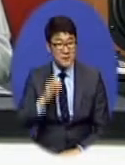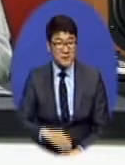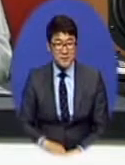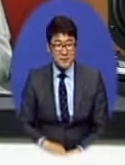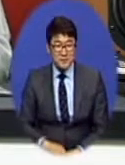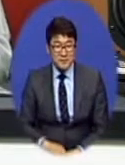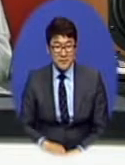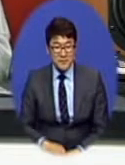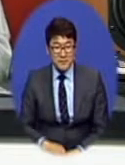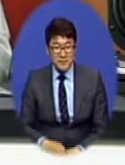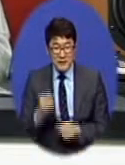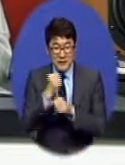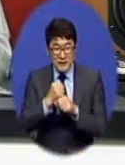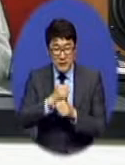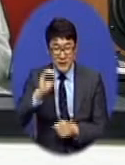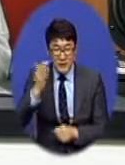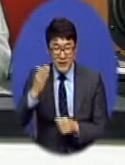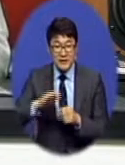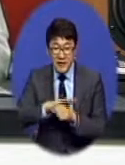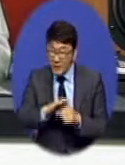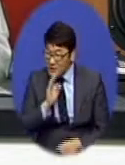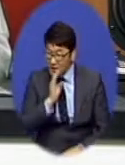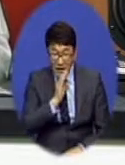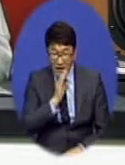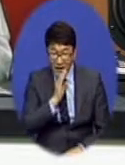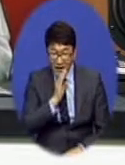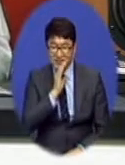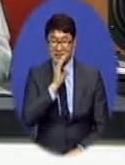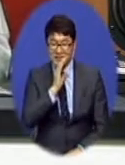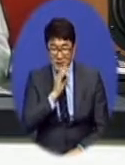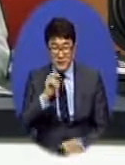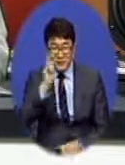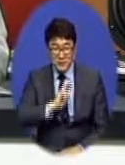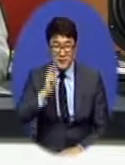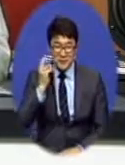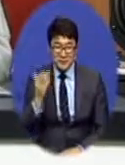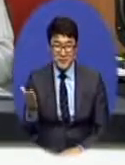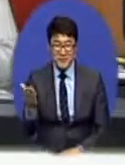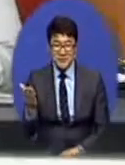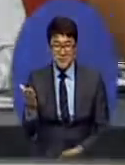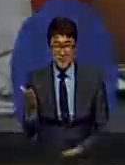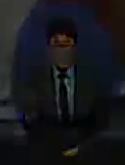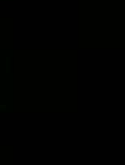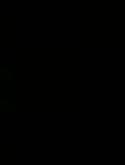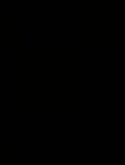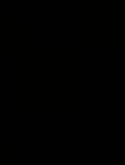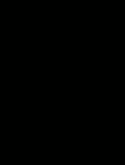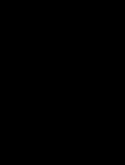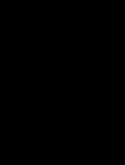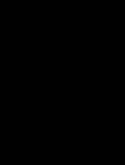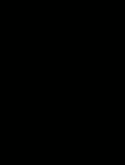네. 짐이 된 사랑 맞나요? 네. 예, 짐이 된 사랑 듣겠습니다. 음악 주세요.